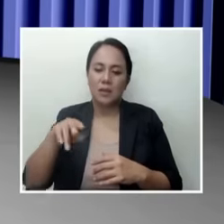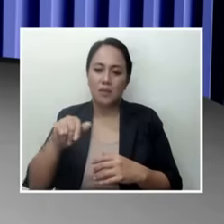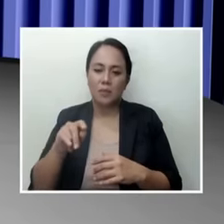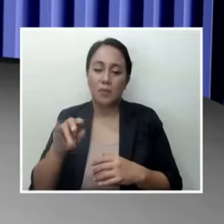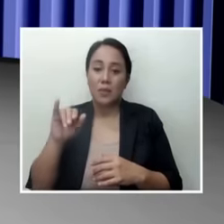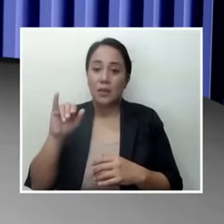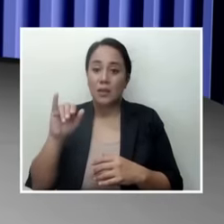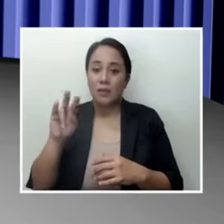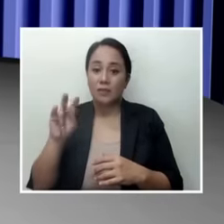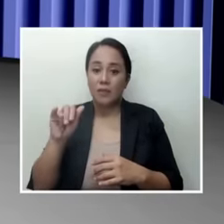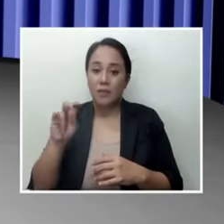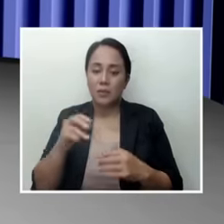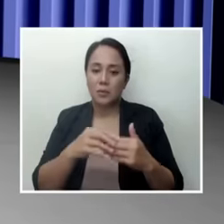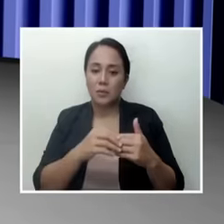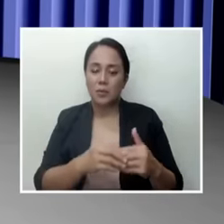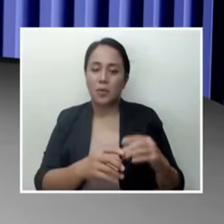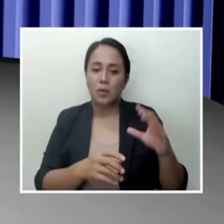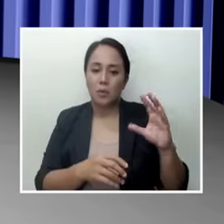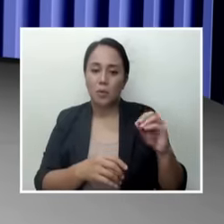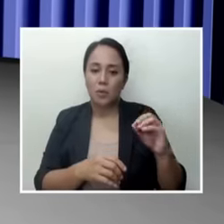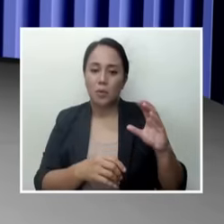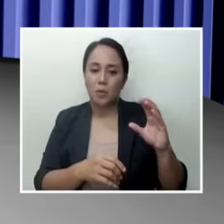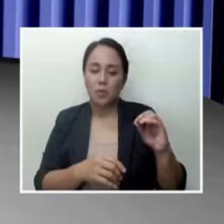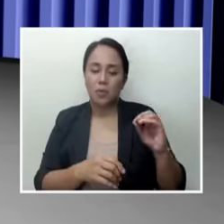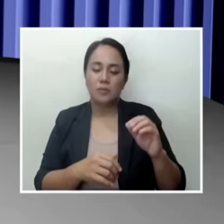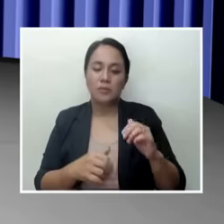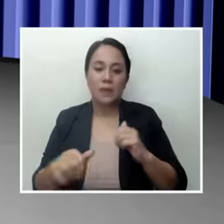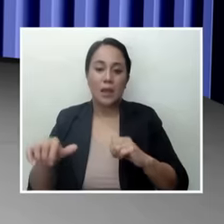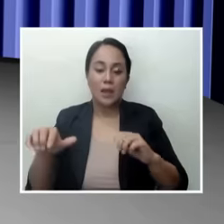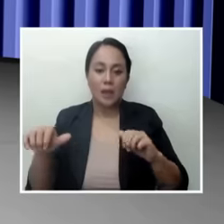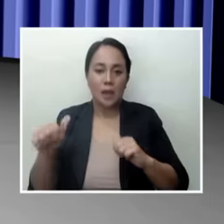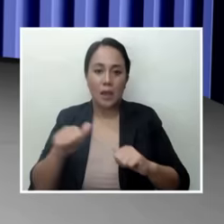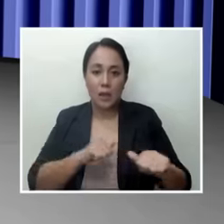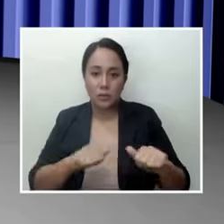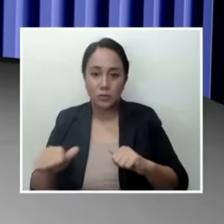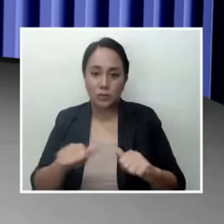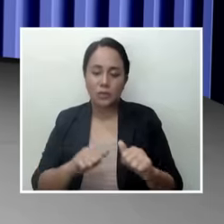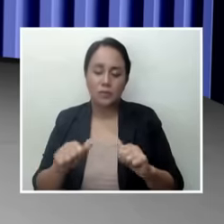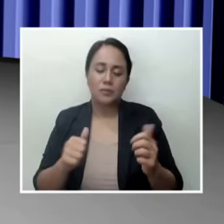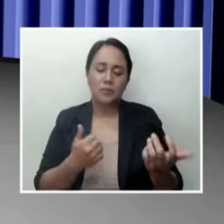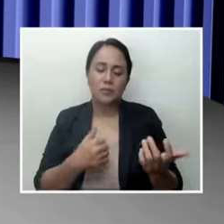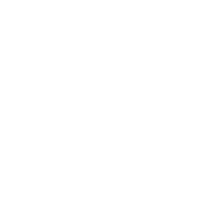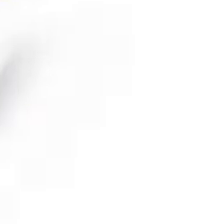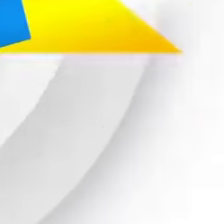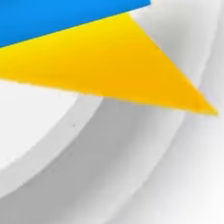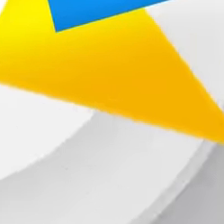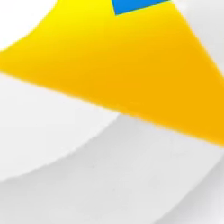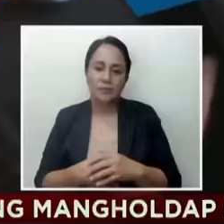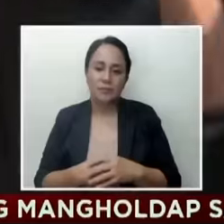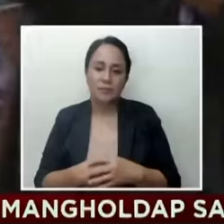siya ginabayan ni Coco Martin sa action scenes. Nagpapatrol, MJ Felipe.